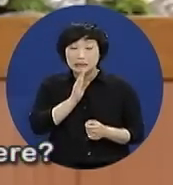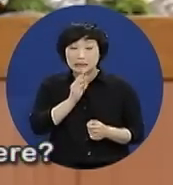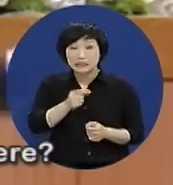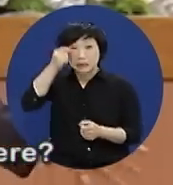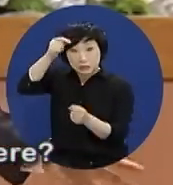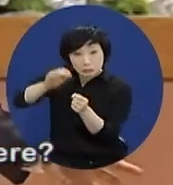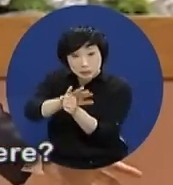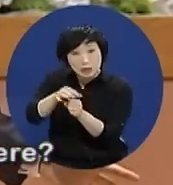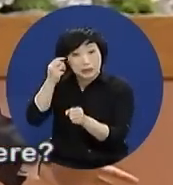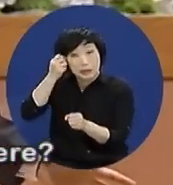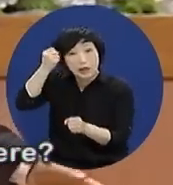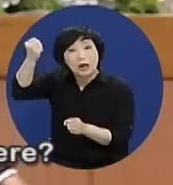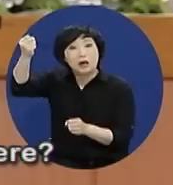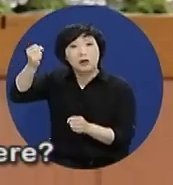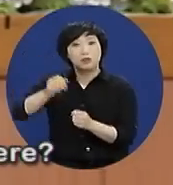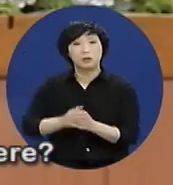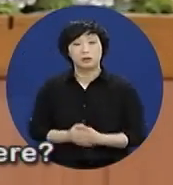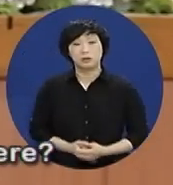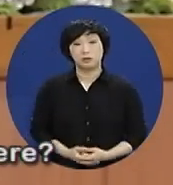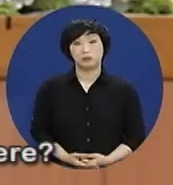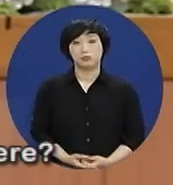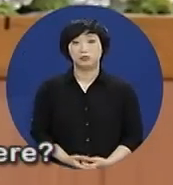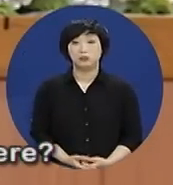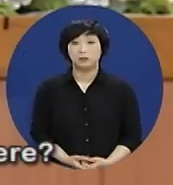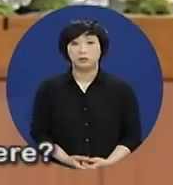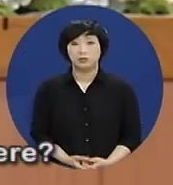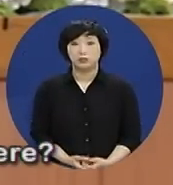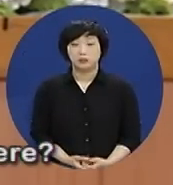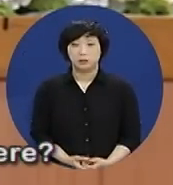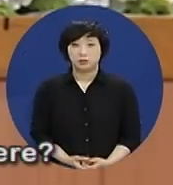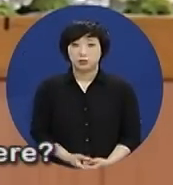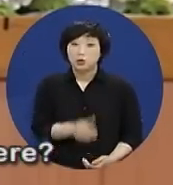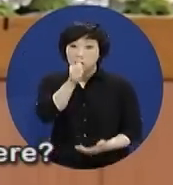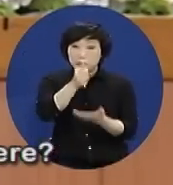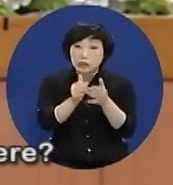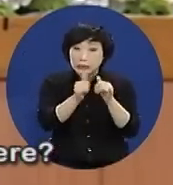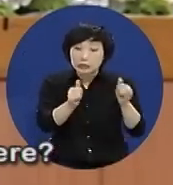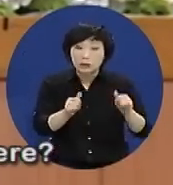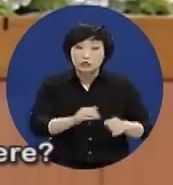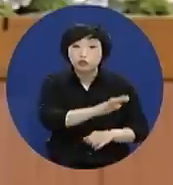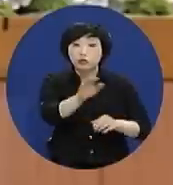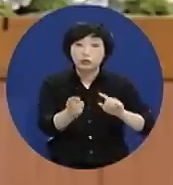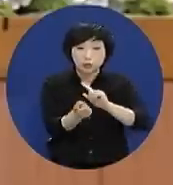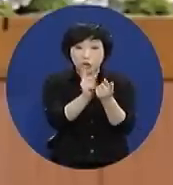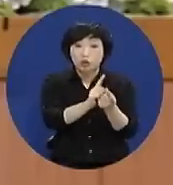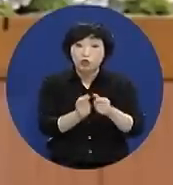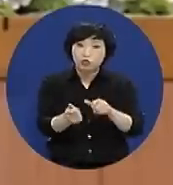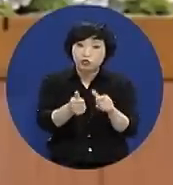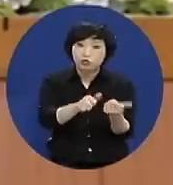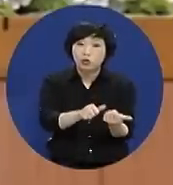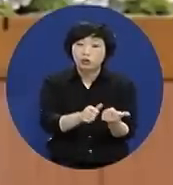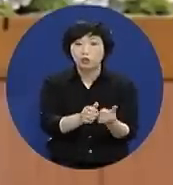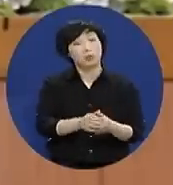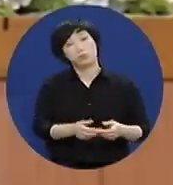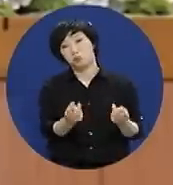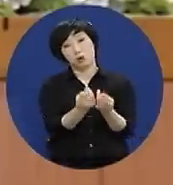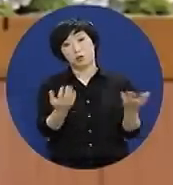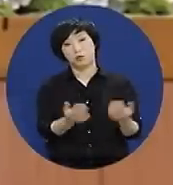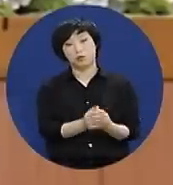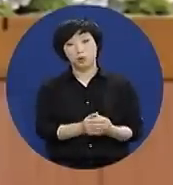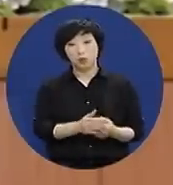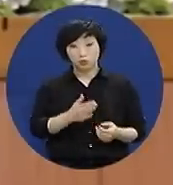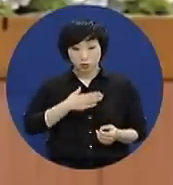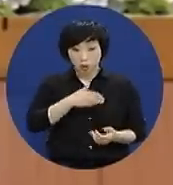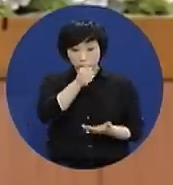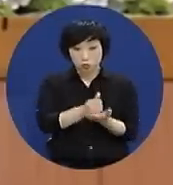を哀れんでくださいました罪人が互いのために死んだとしても無駄です自分の